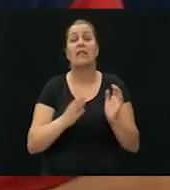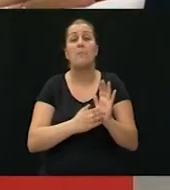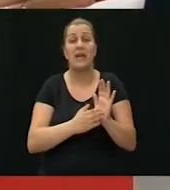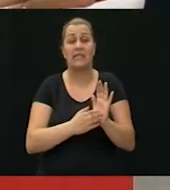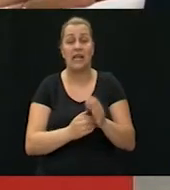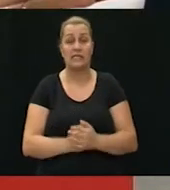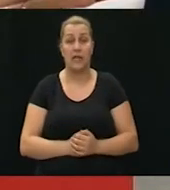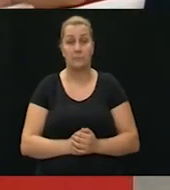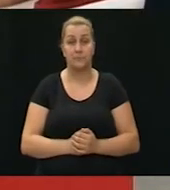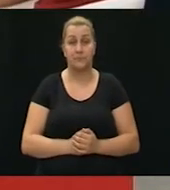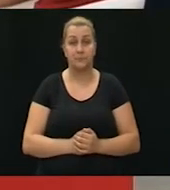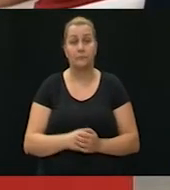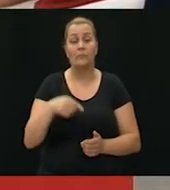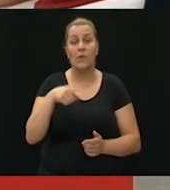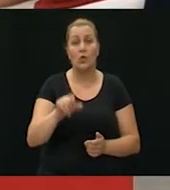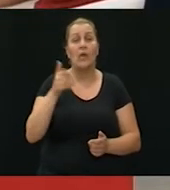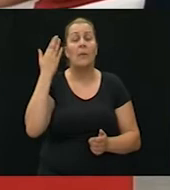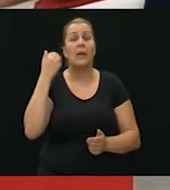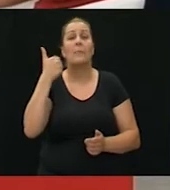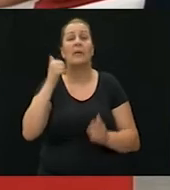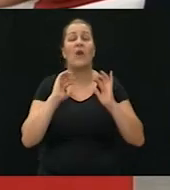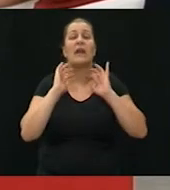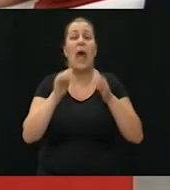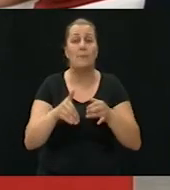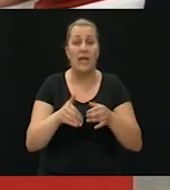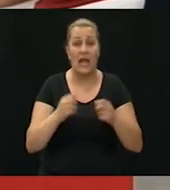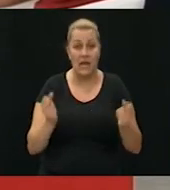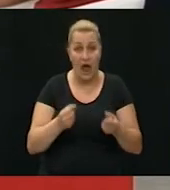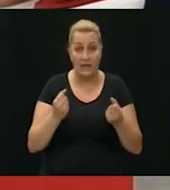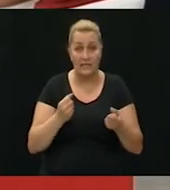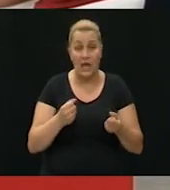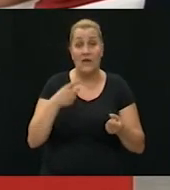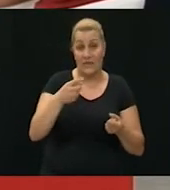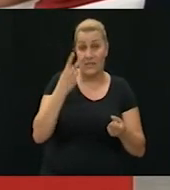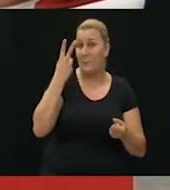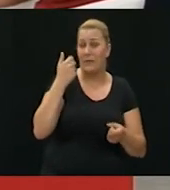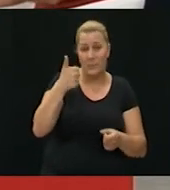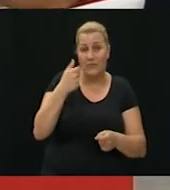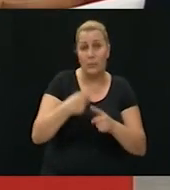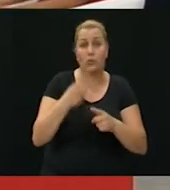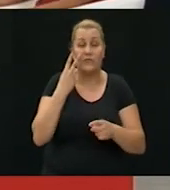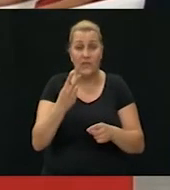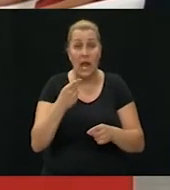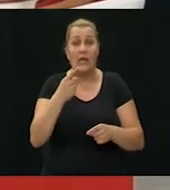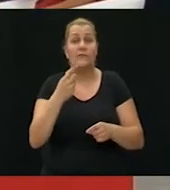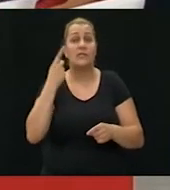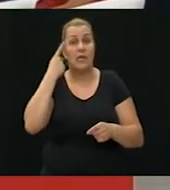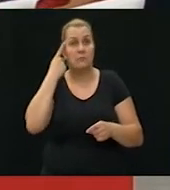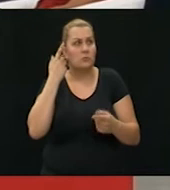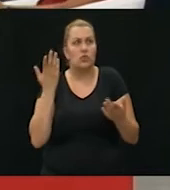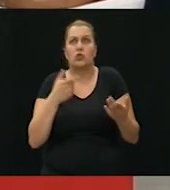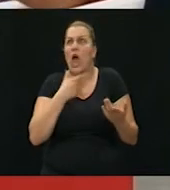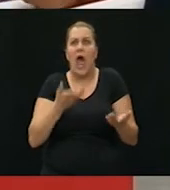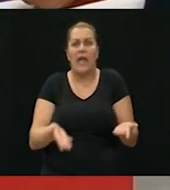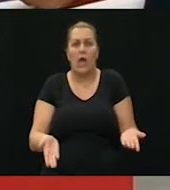tako. To je bila prva napadajna akcija Hrvatske vojske. Vi ste rekli, kad ste prvi put vidjeli tank, pitali ste, Bože dragi, što je ovo? A sad